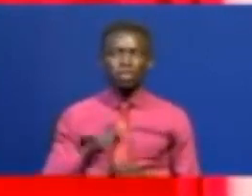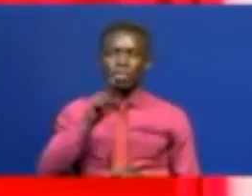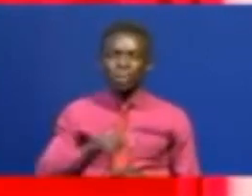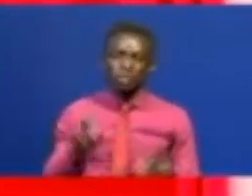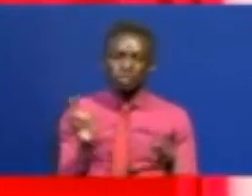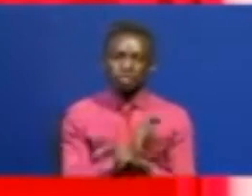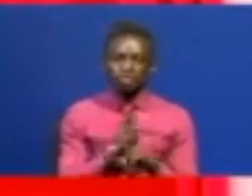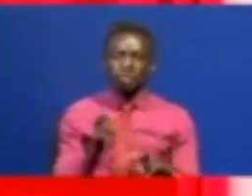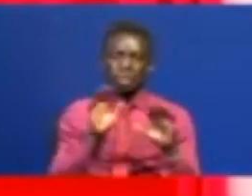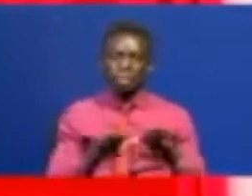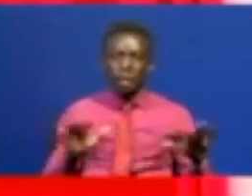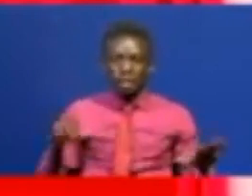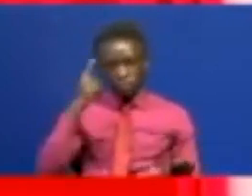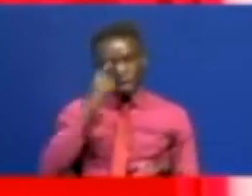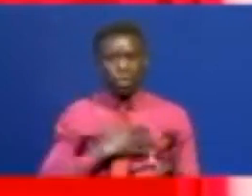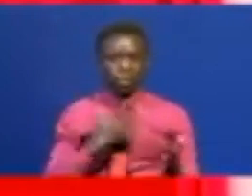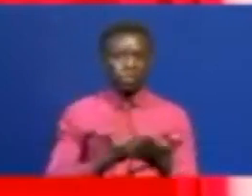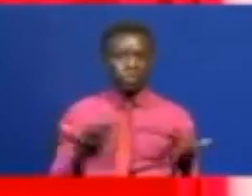ya bidhaa zetu.